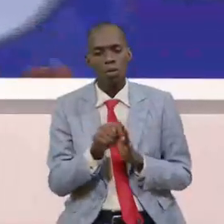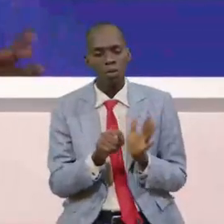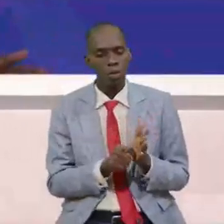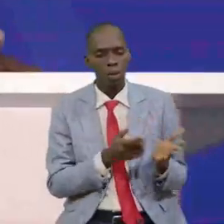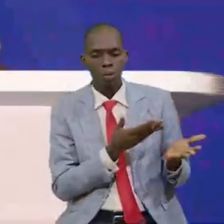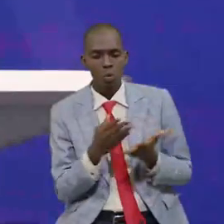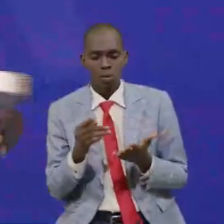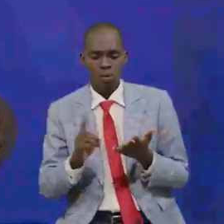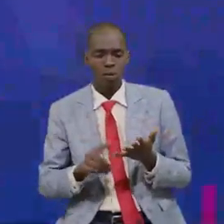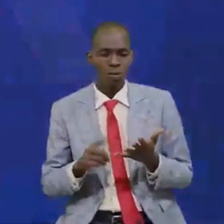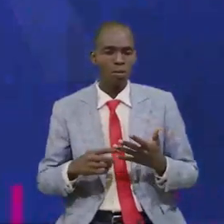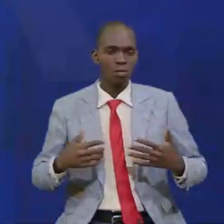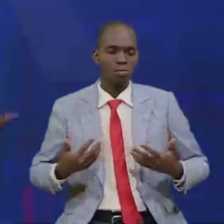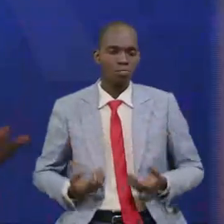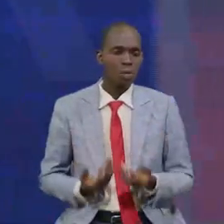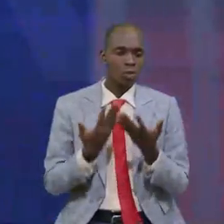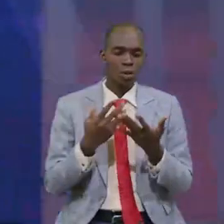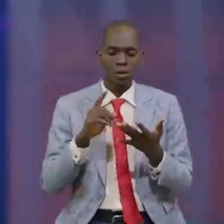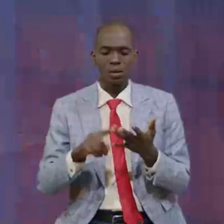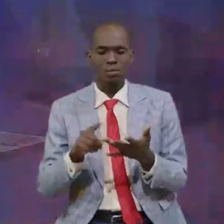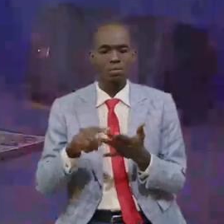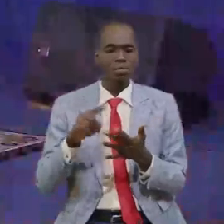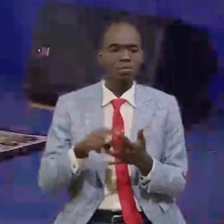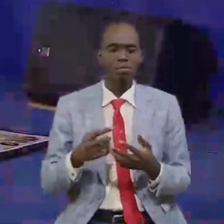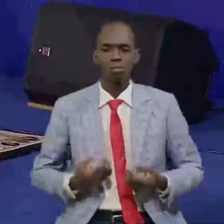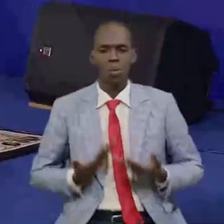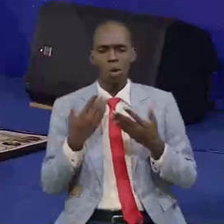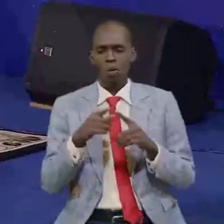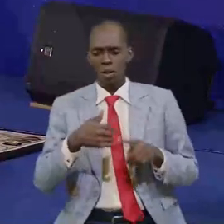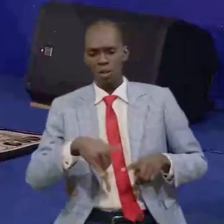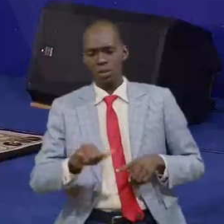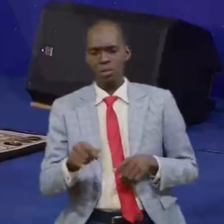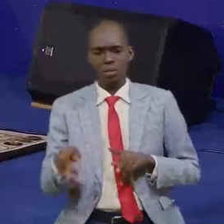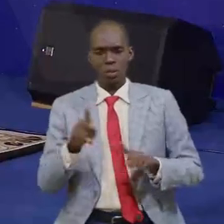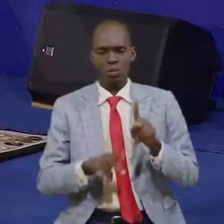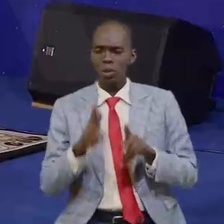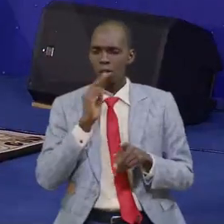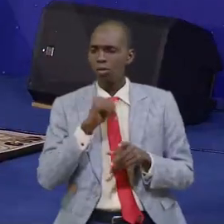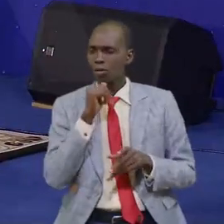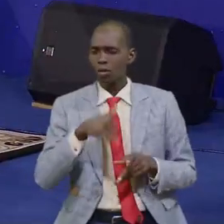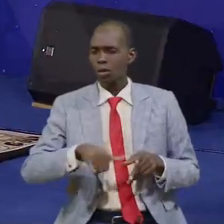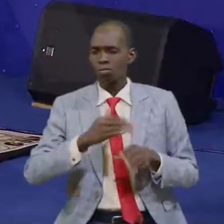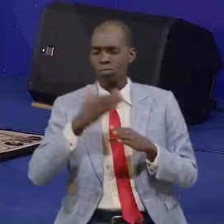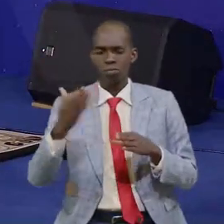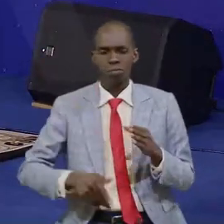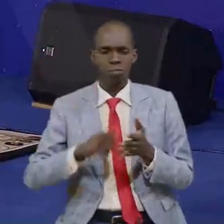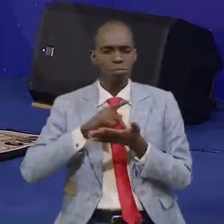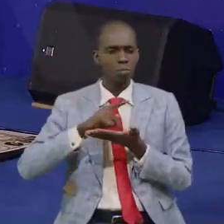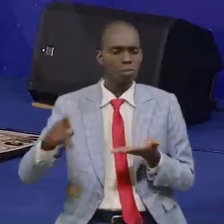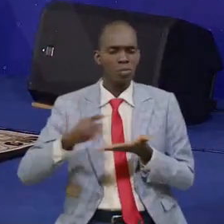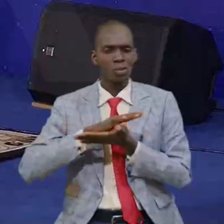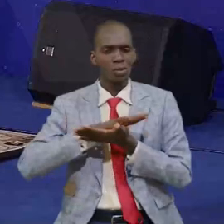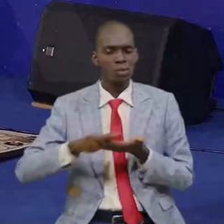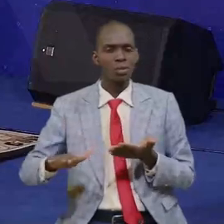sacrifice, ils apportent un sacrifice. Et ça ne les purgeait pas, ça ne les purifiait pas, ça ne rendait pas leur vie meilleure. Et